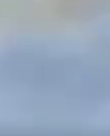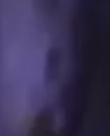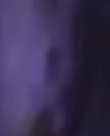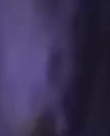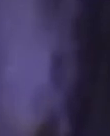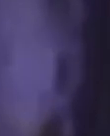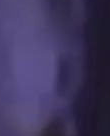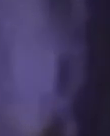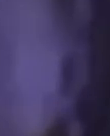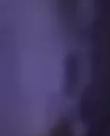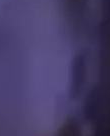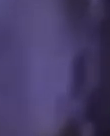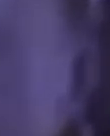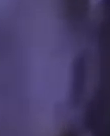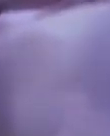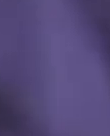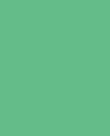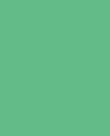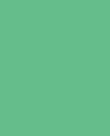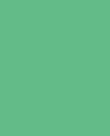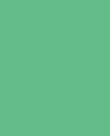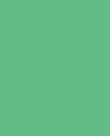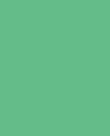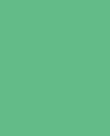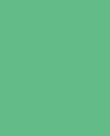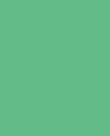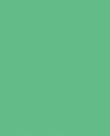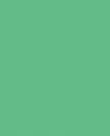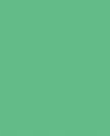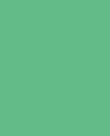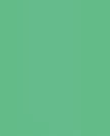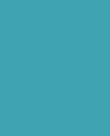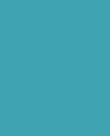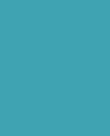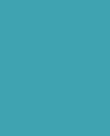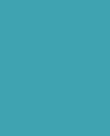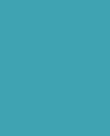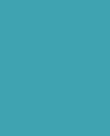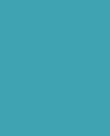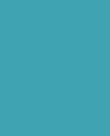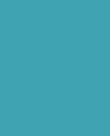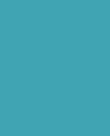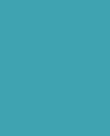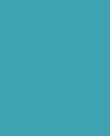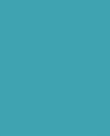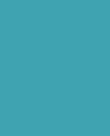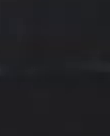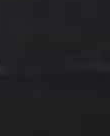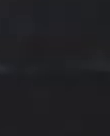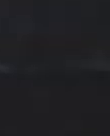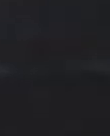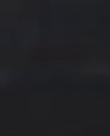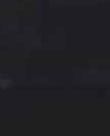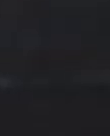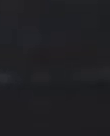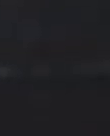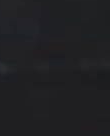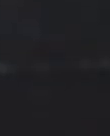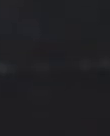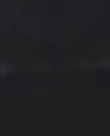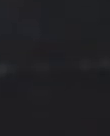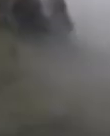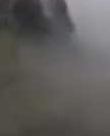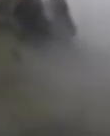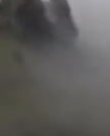che si prenda cura delle persone l'intero arco della vita un servizio per la comunità vogliamo mettere la persona al